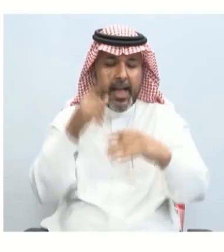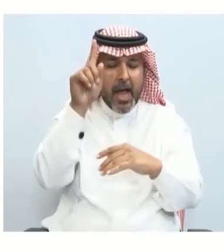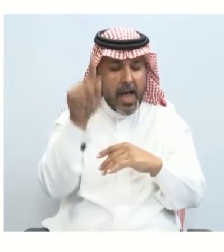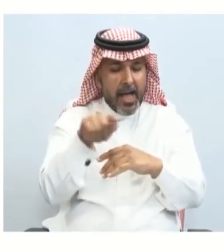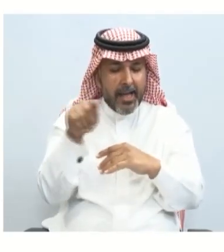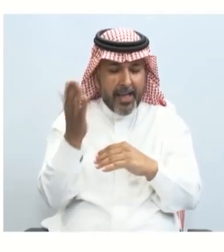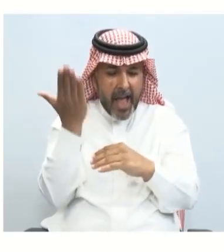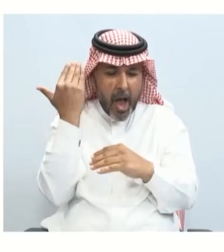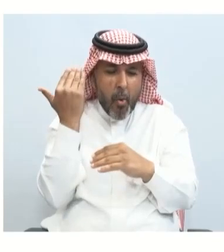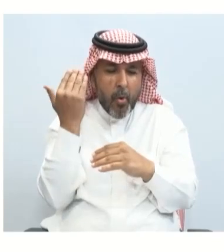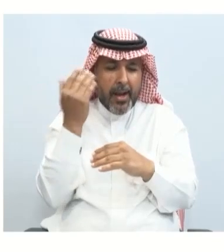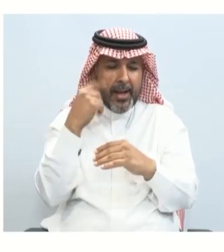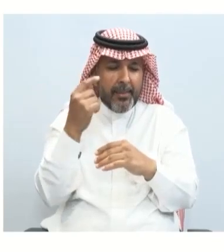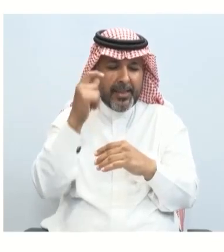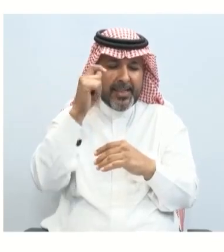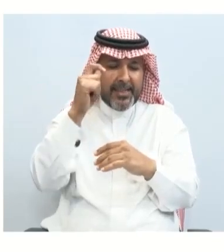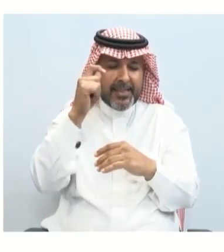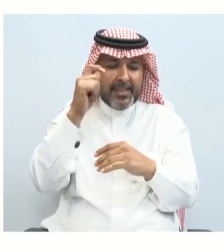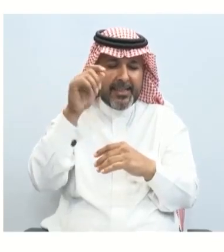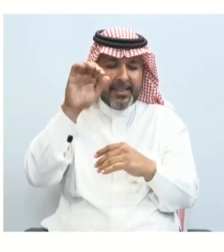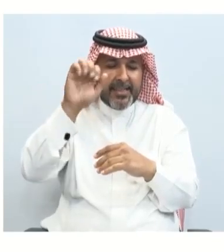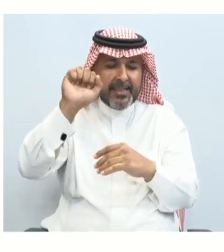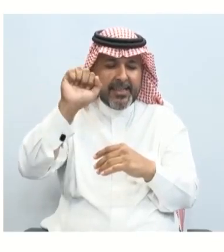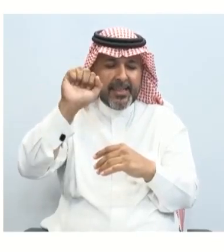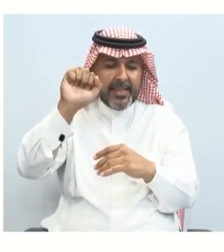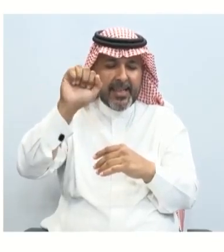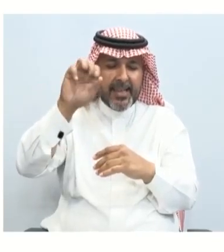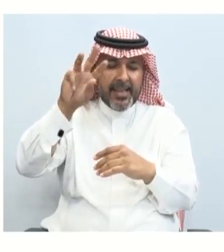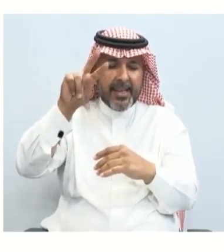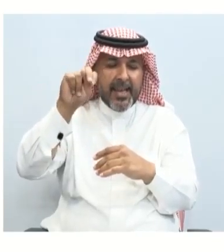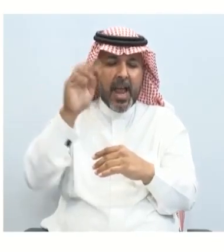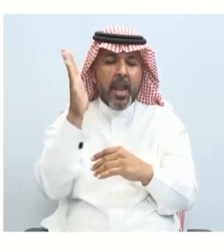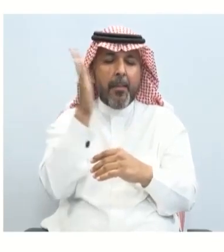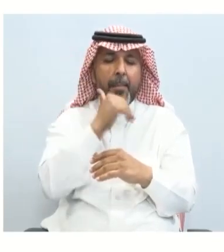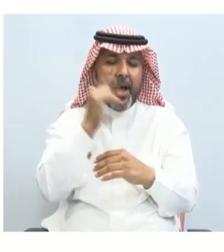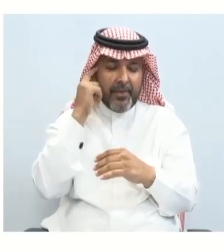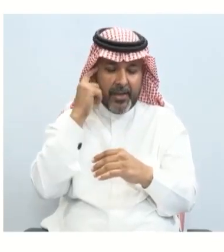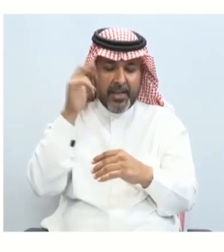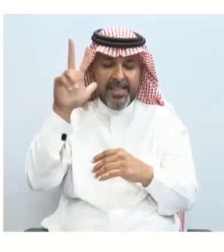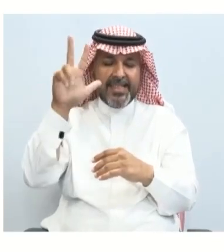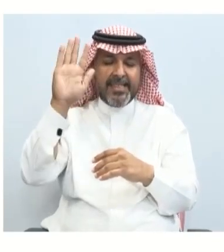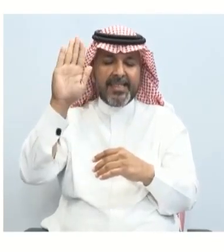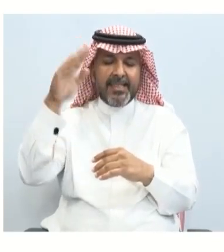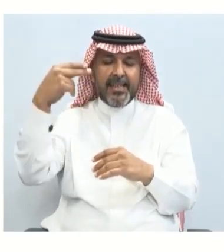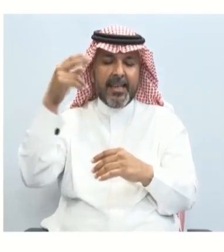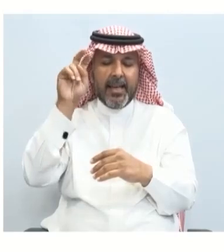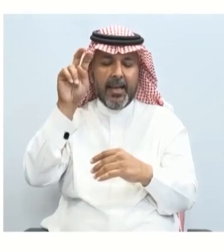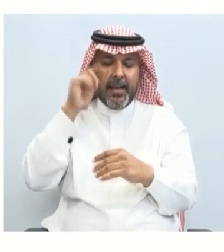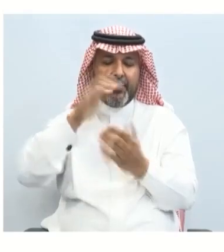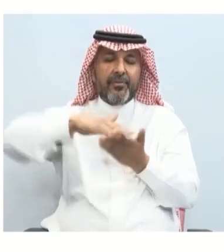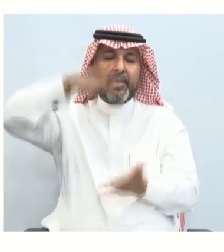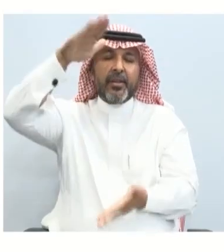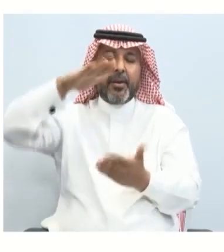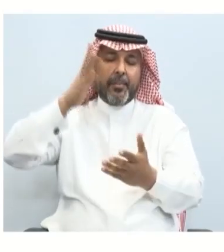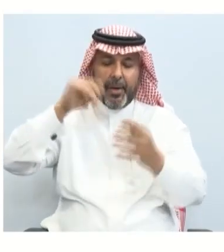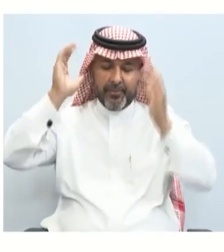ايها الاخوه الكرام والاخوات فالس هنا غير معرفه والنصف هذا لا يؤثر النصف هذا ما